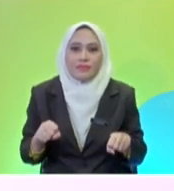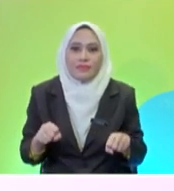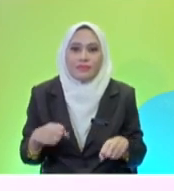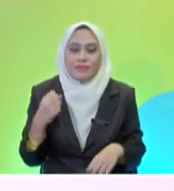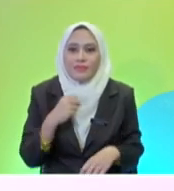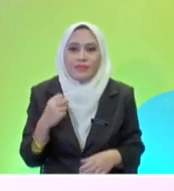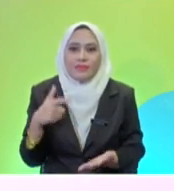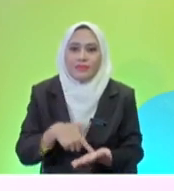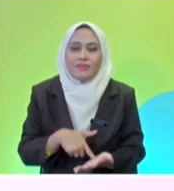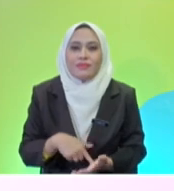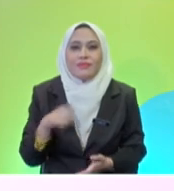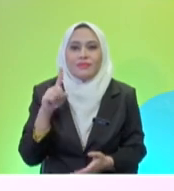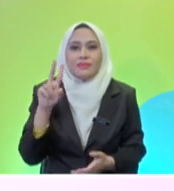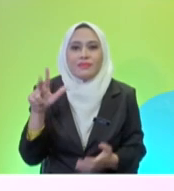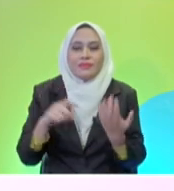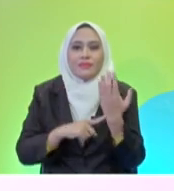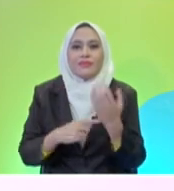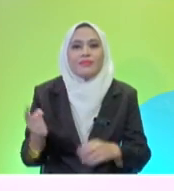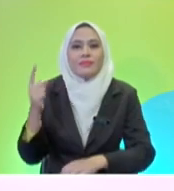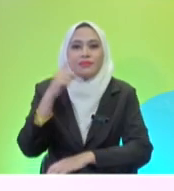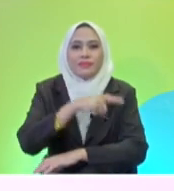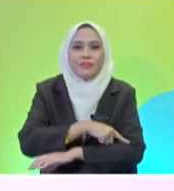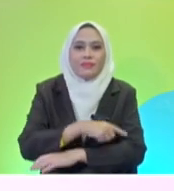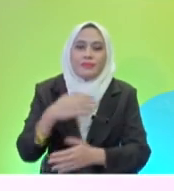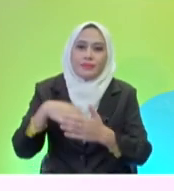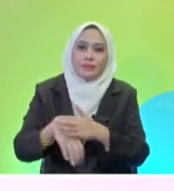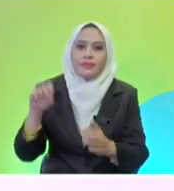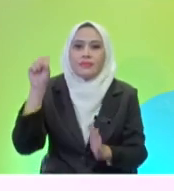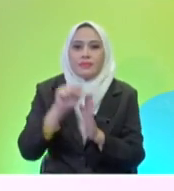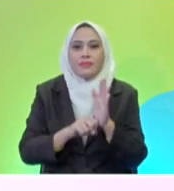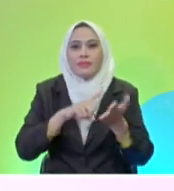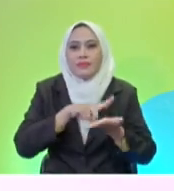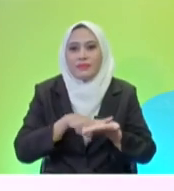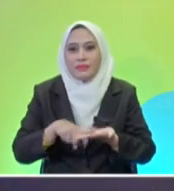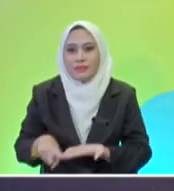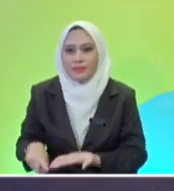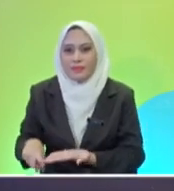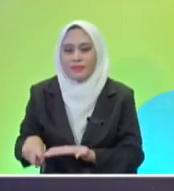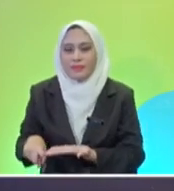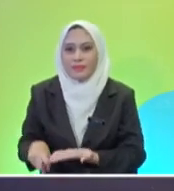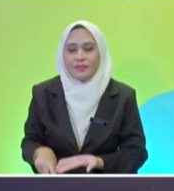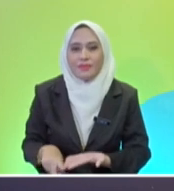Satu, sekali. Dua, mula. Hari dalam seminggu